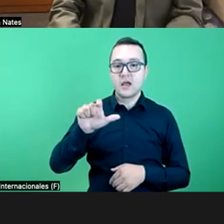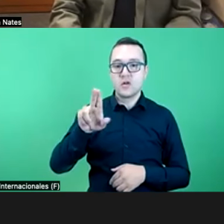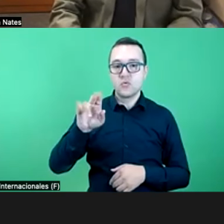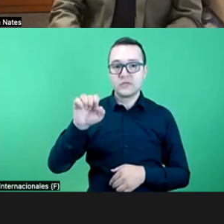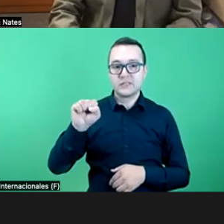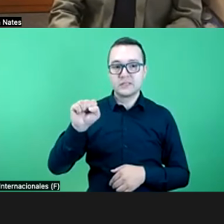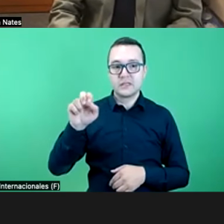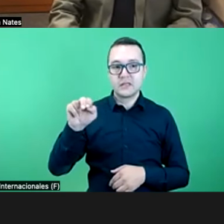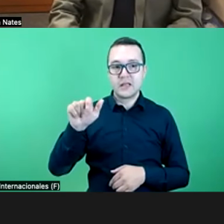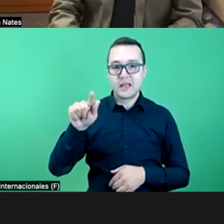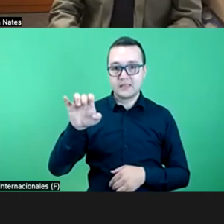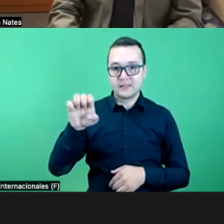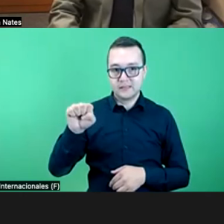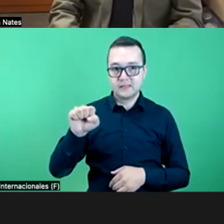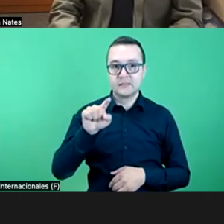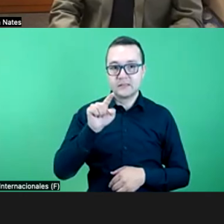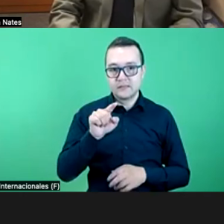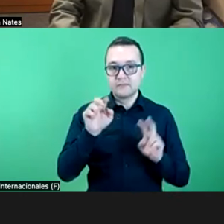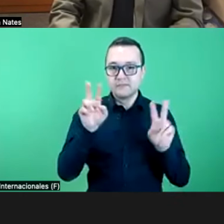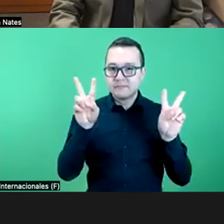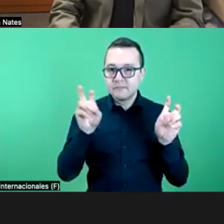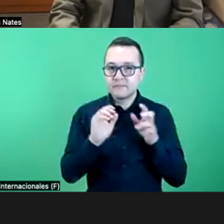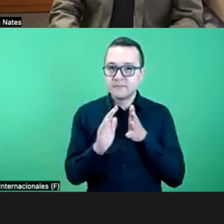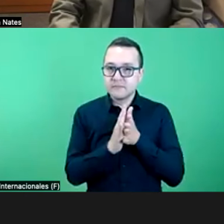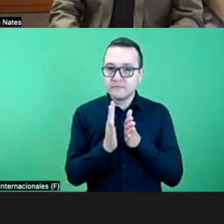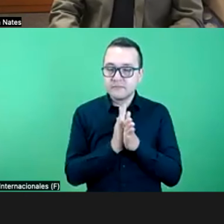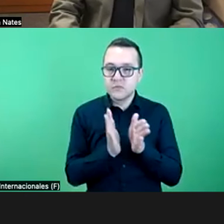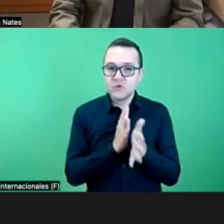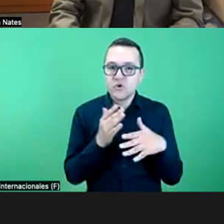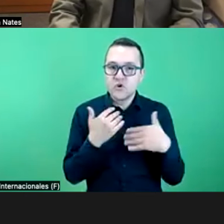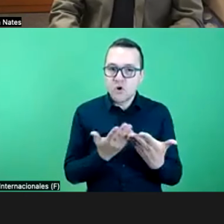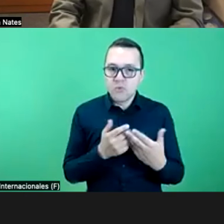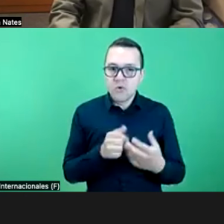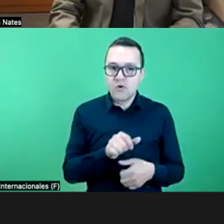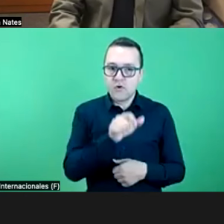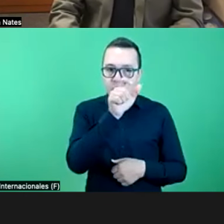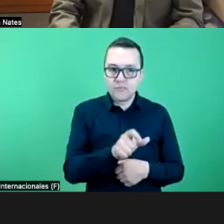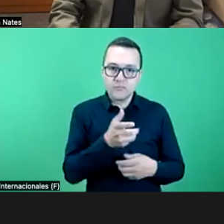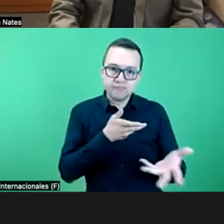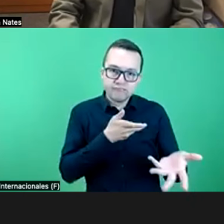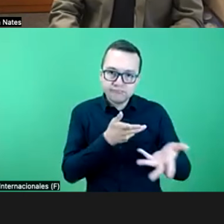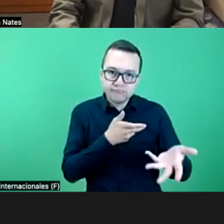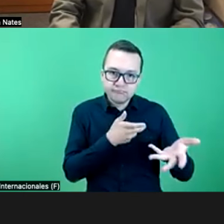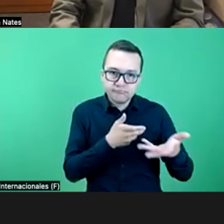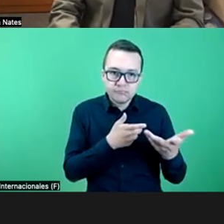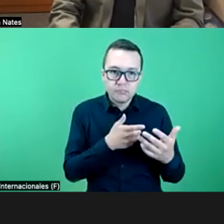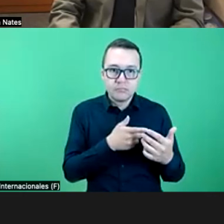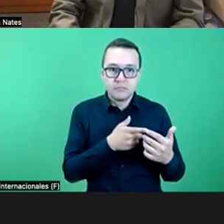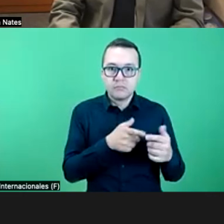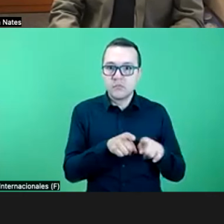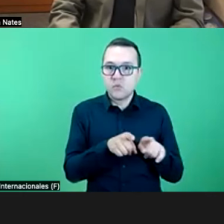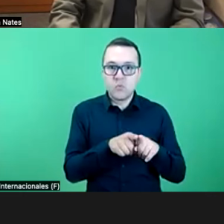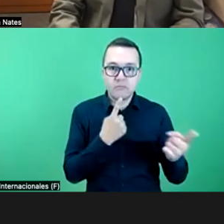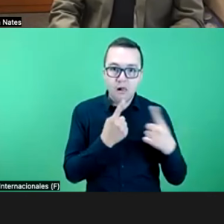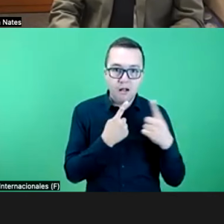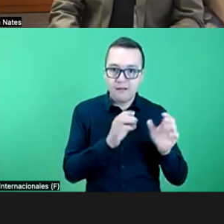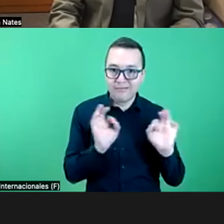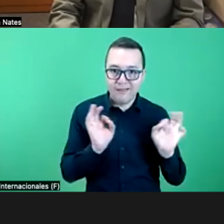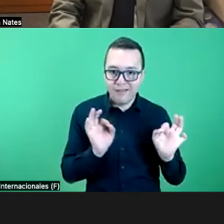en a parlé. Souvent, dans les soins intensifs, le patient en tant que tel n'est pas dans la